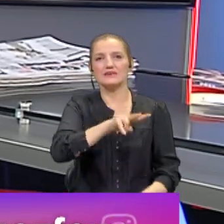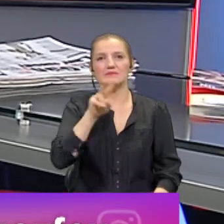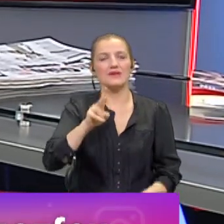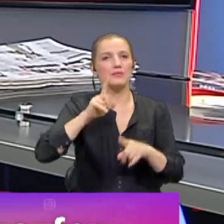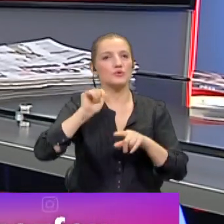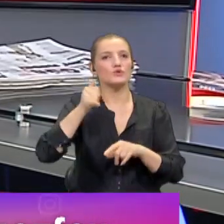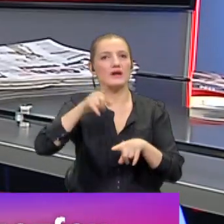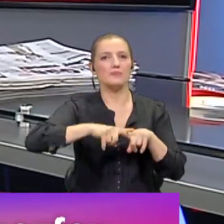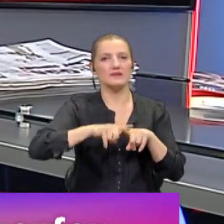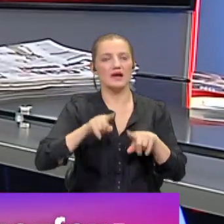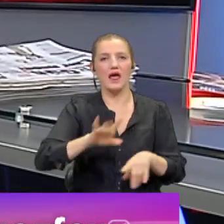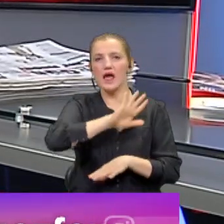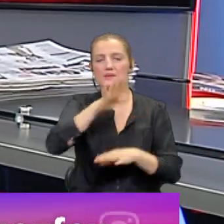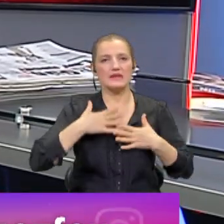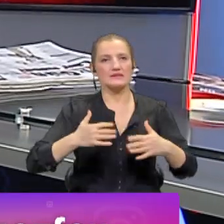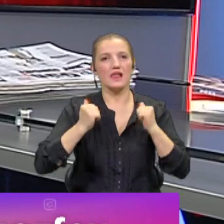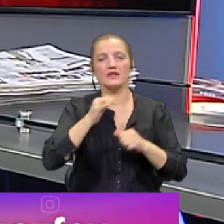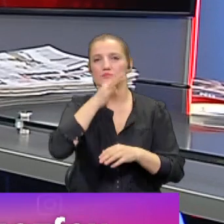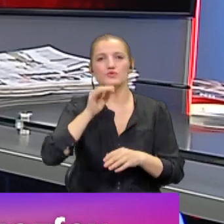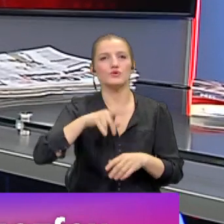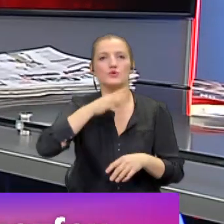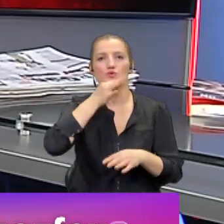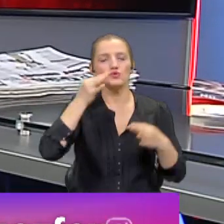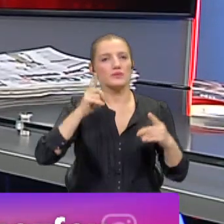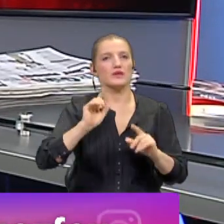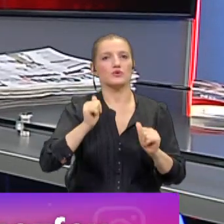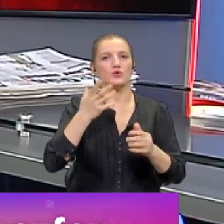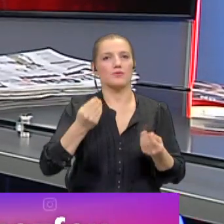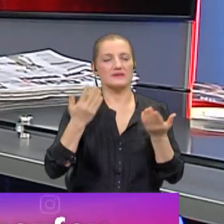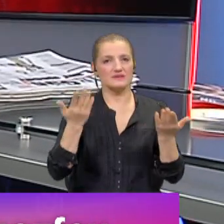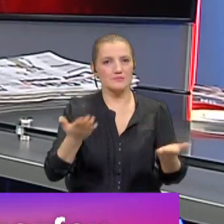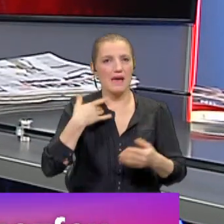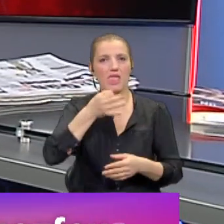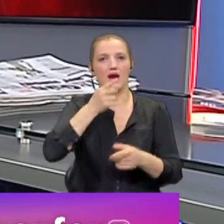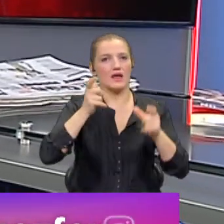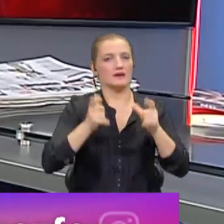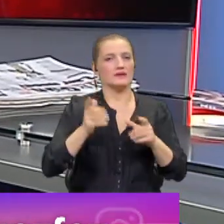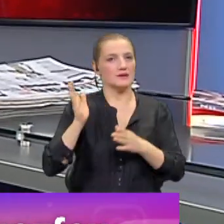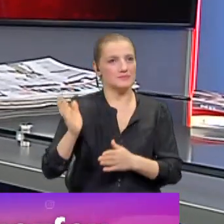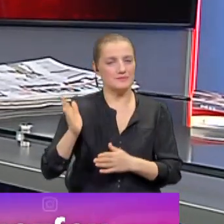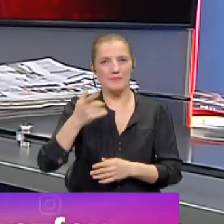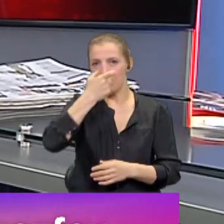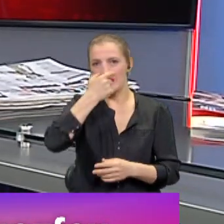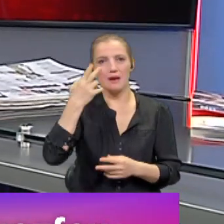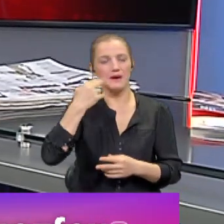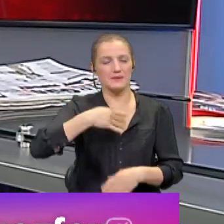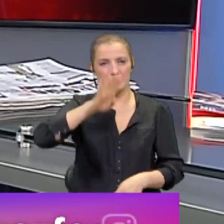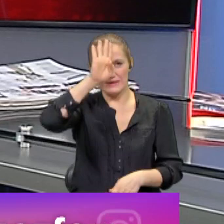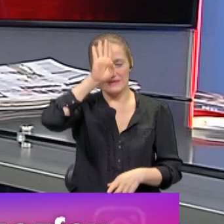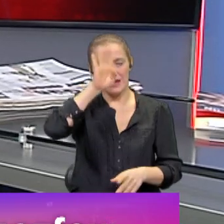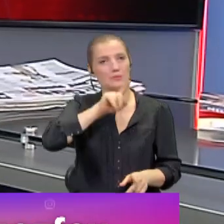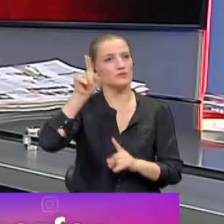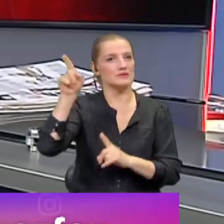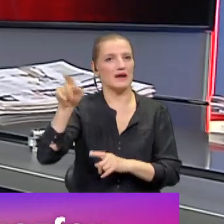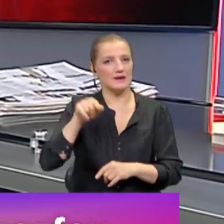dileğimiz Sağlıklı mutlu huzurlu bir gün olması Ben ankastudy omuz dayım ve yine Meltem Hanım da Meltem